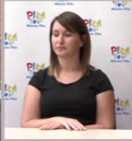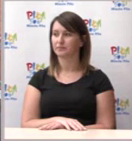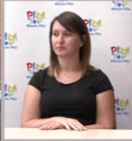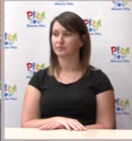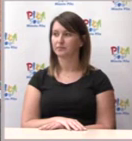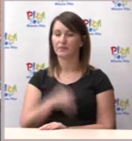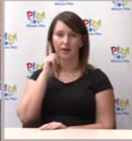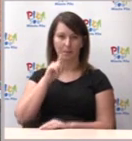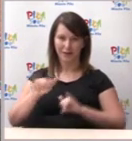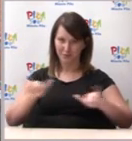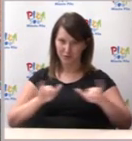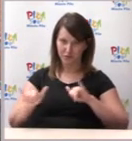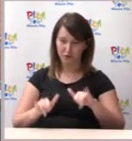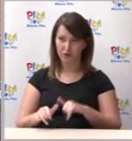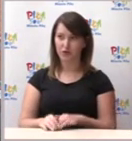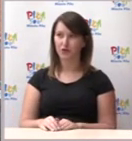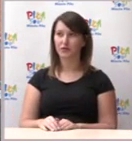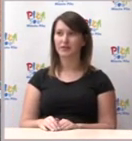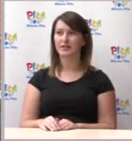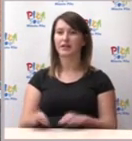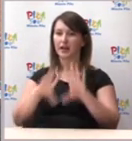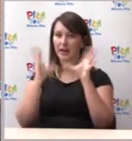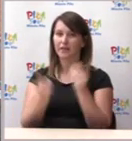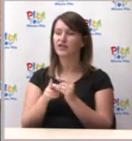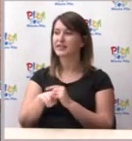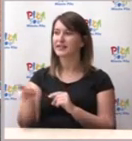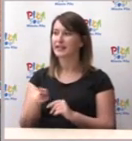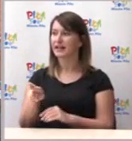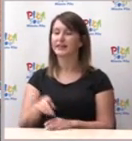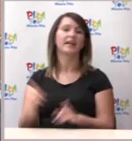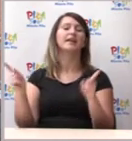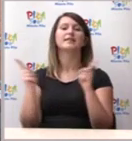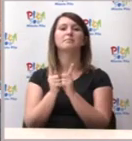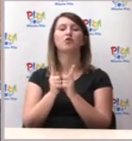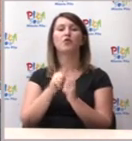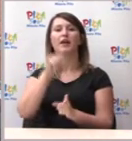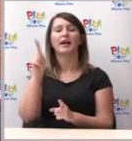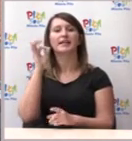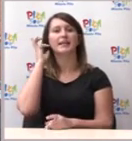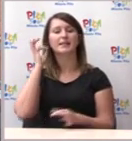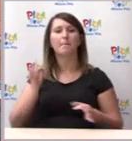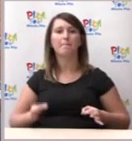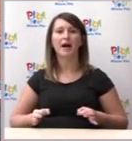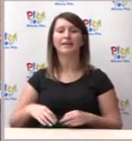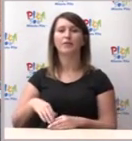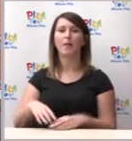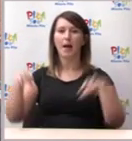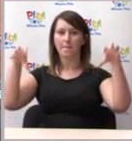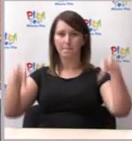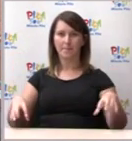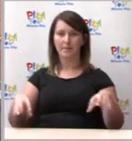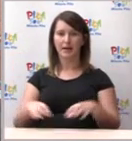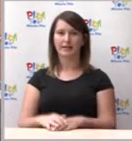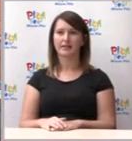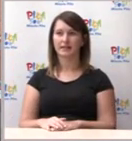Panie przewodniczący, panie i panowie radni. Spotkanie z panią prezes